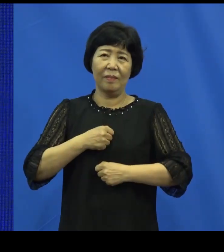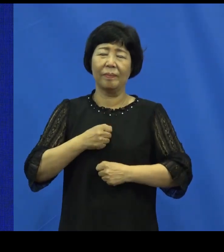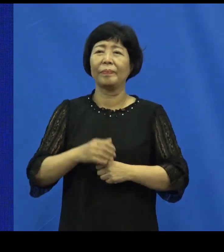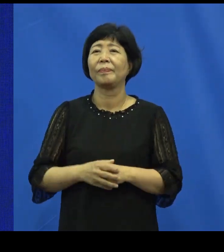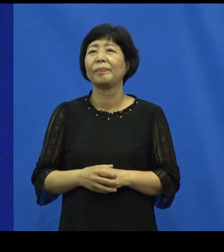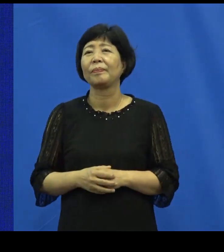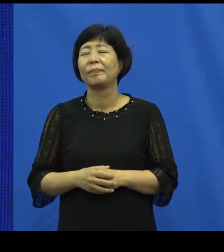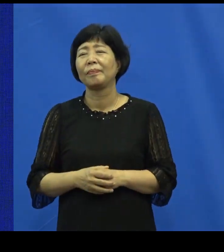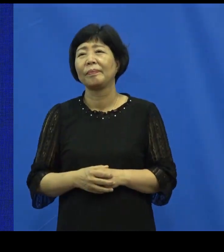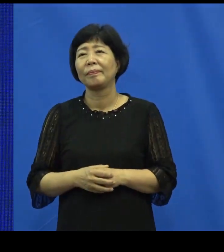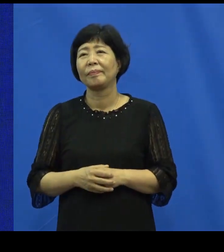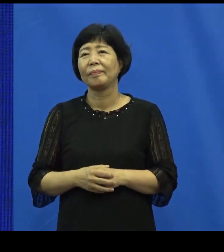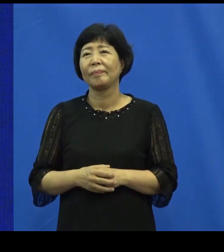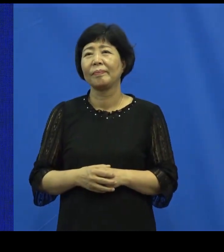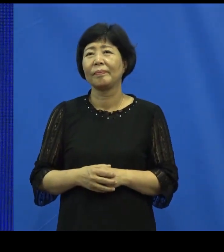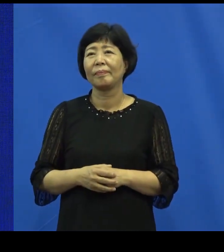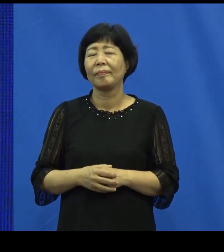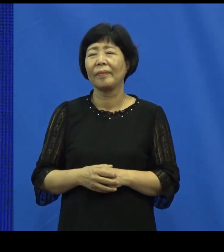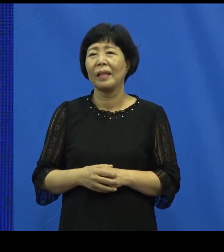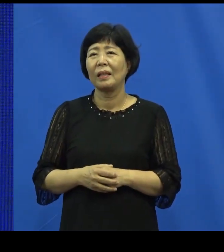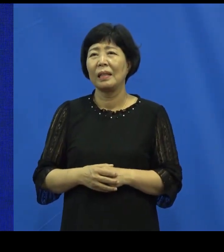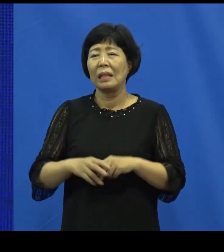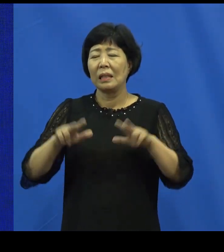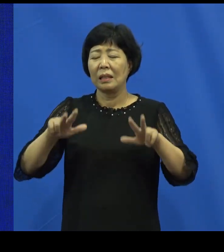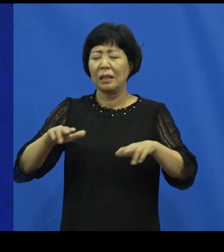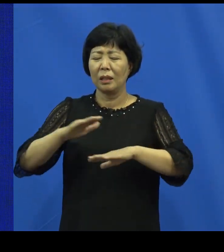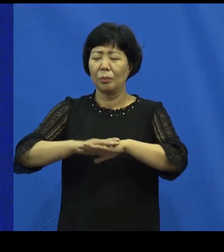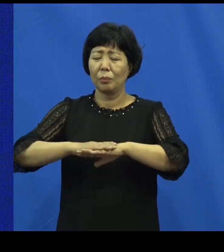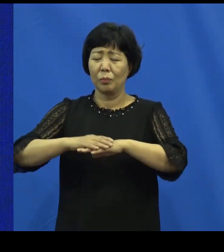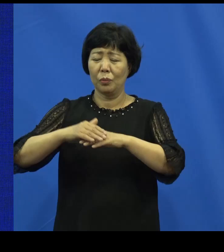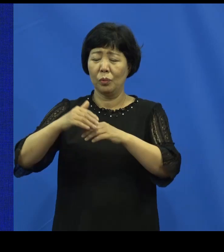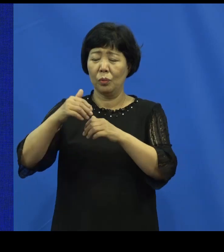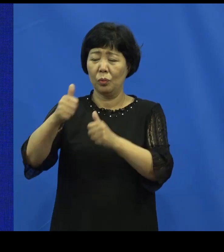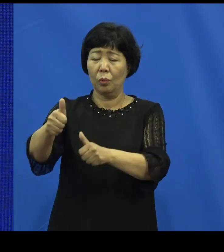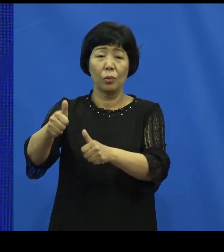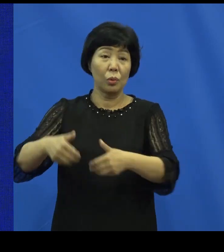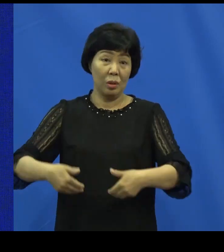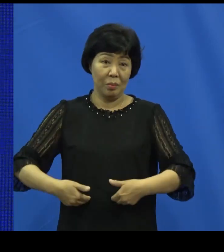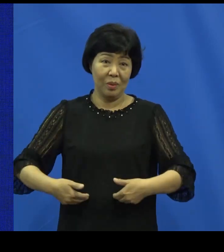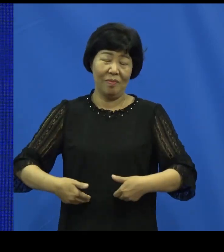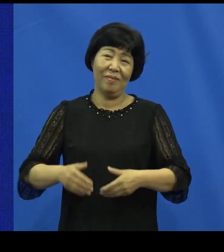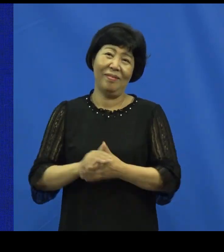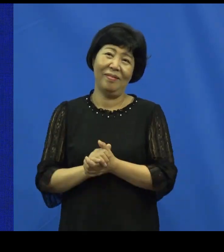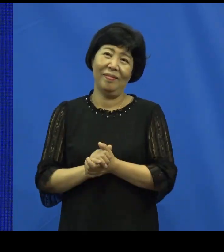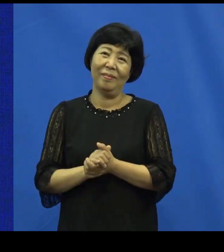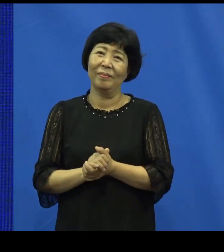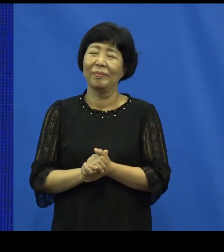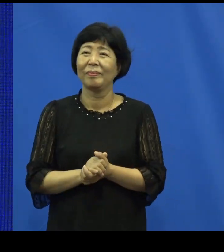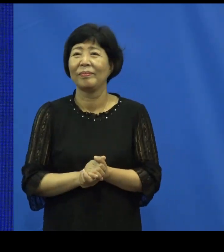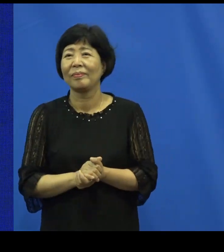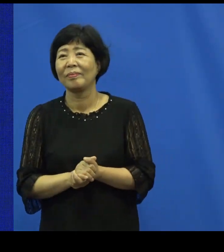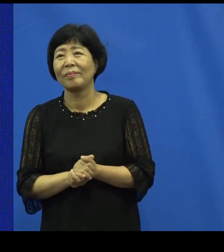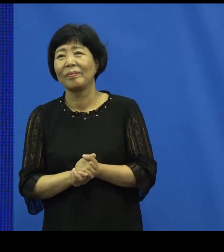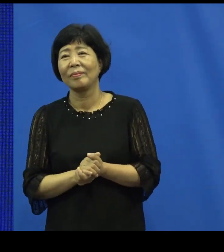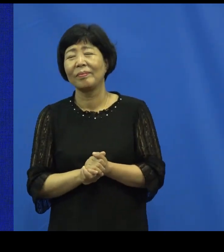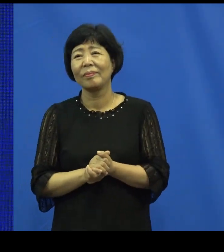여러분, 도전이 거세지는 시대입니다. 아까 우리 뮤지컬에서 봤습니다마는 여러분,